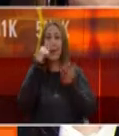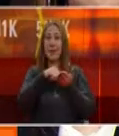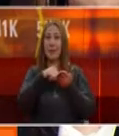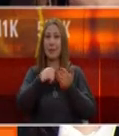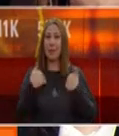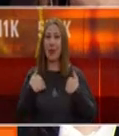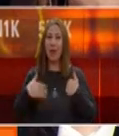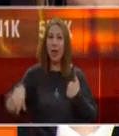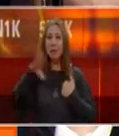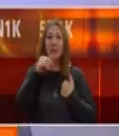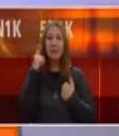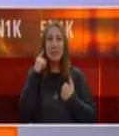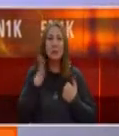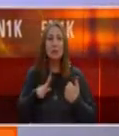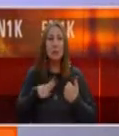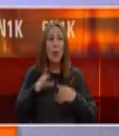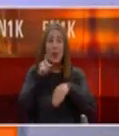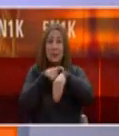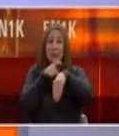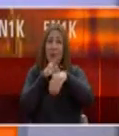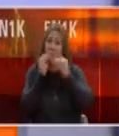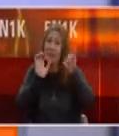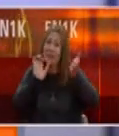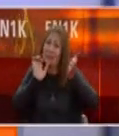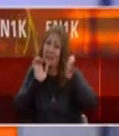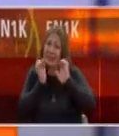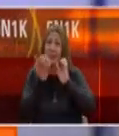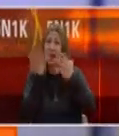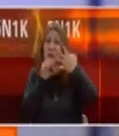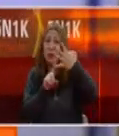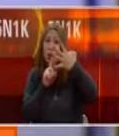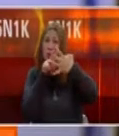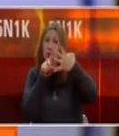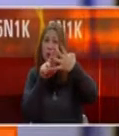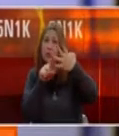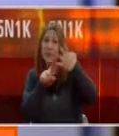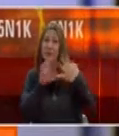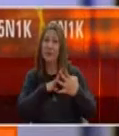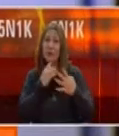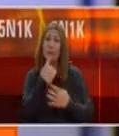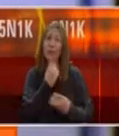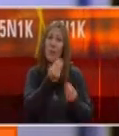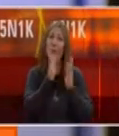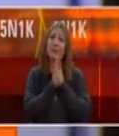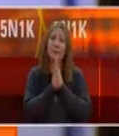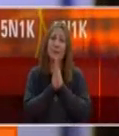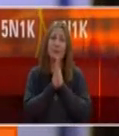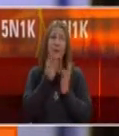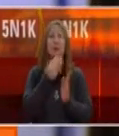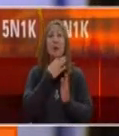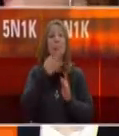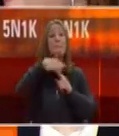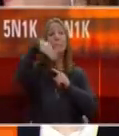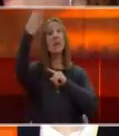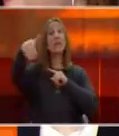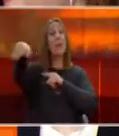hepsini dinlemek istiyorum ama zamanım sıkıştı. Daha 4 kişiye daha söz vermem lazım. Ben çok teşekkür Kısacası ediyorum. Kısacası biz başka bir